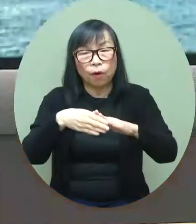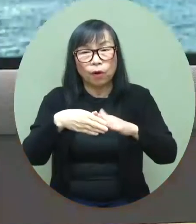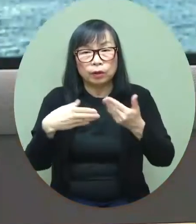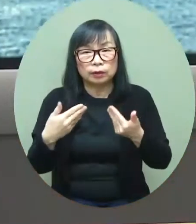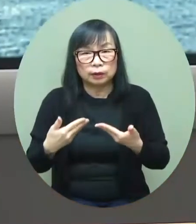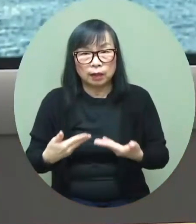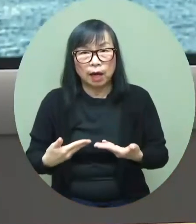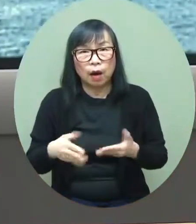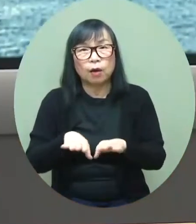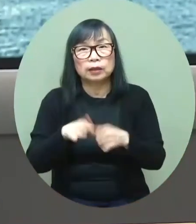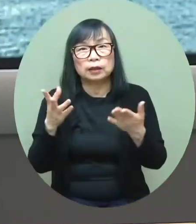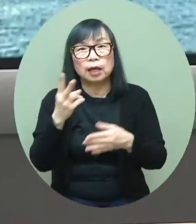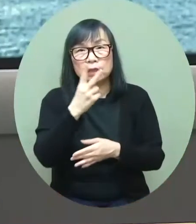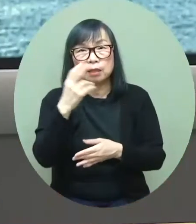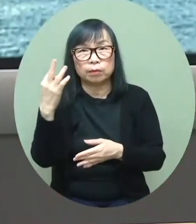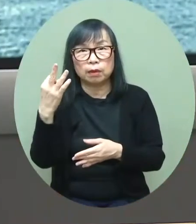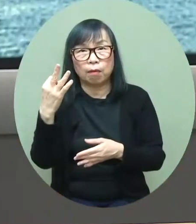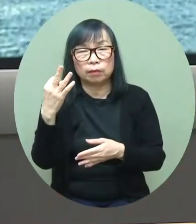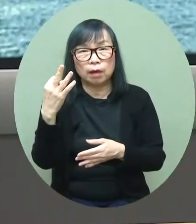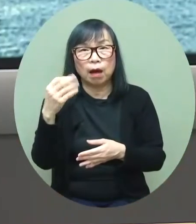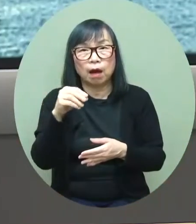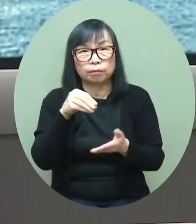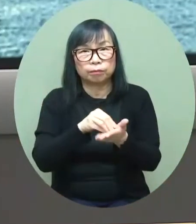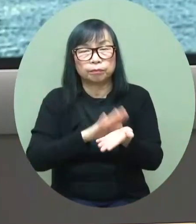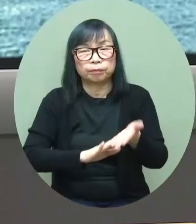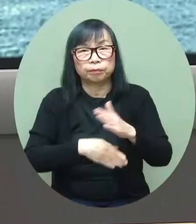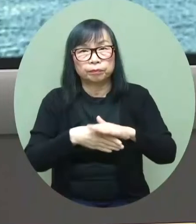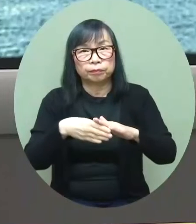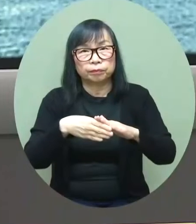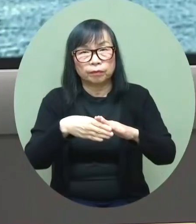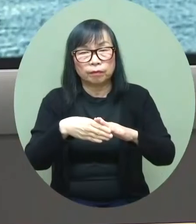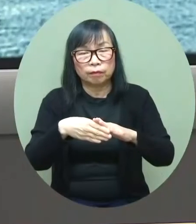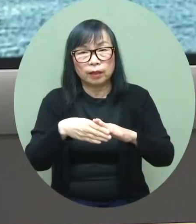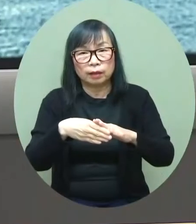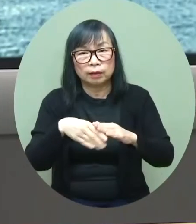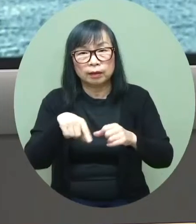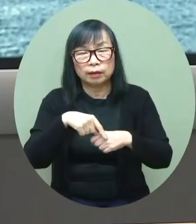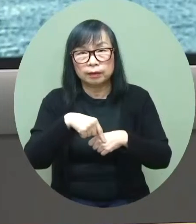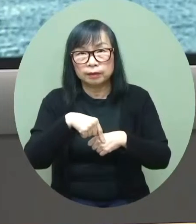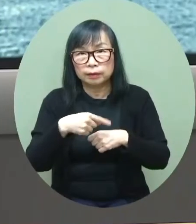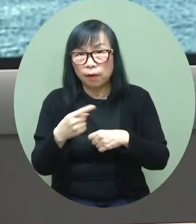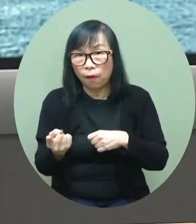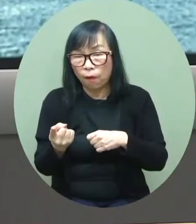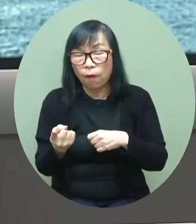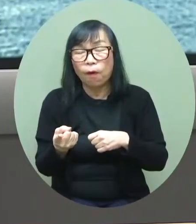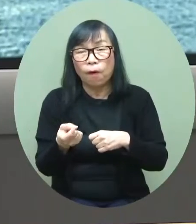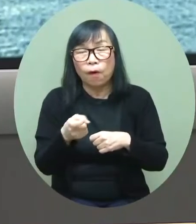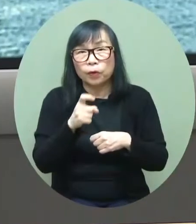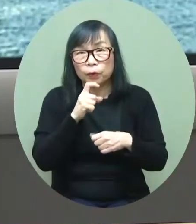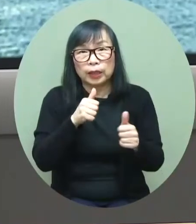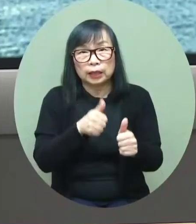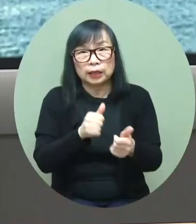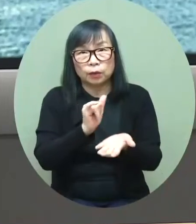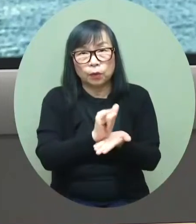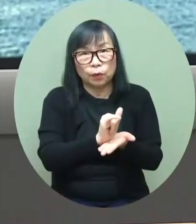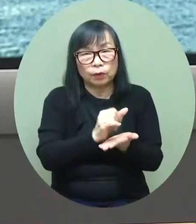家都啟動咗23間嘅指定診所啦。咁樣就另外嘅，我哋亦都會根據個臨